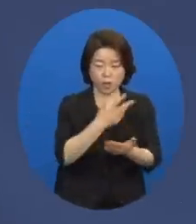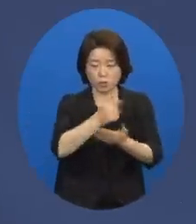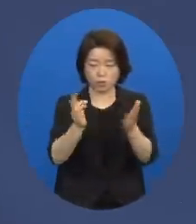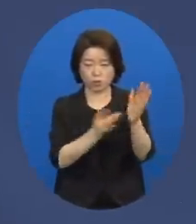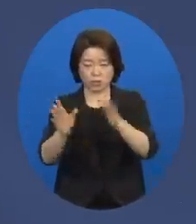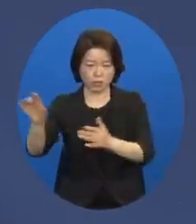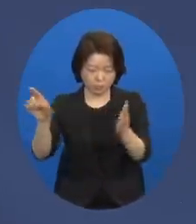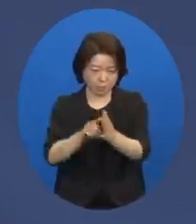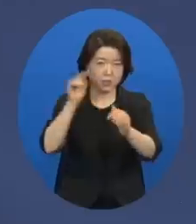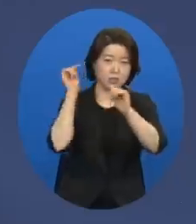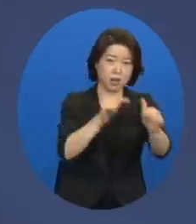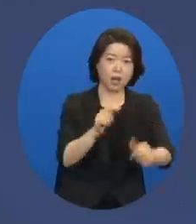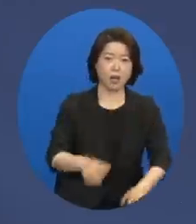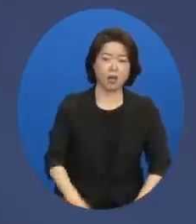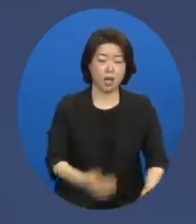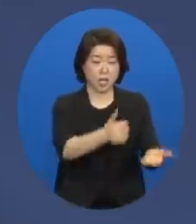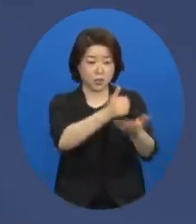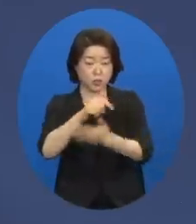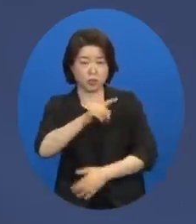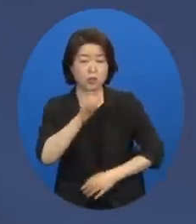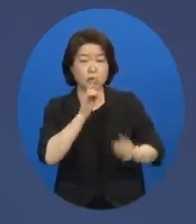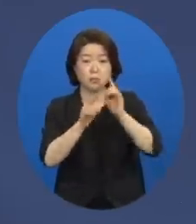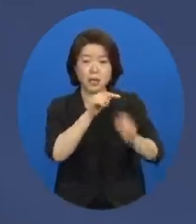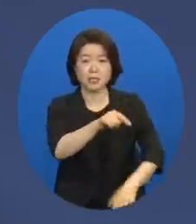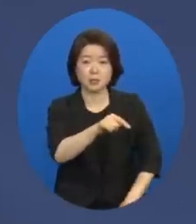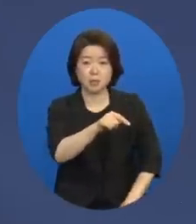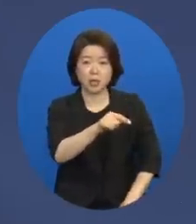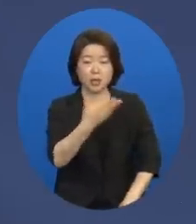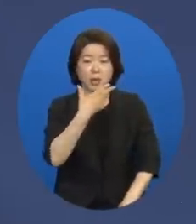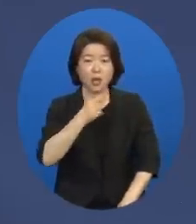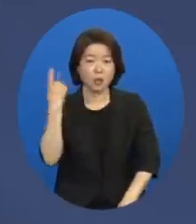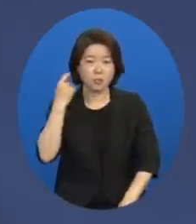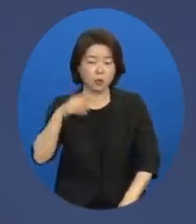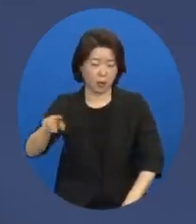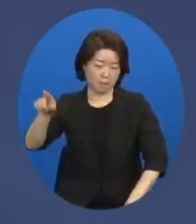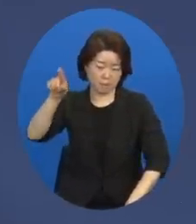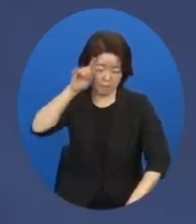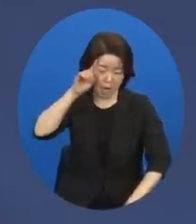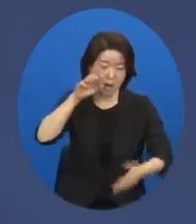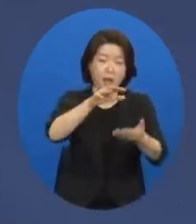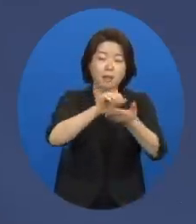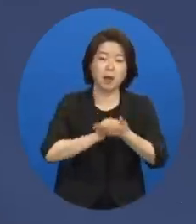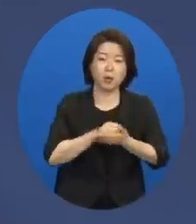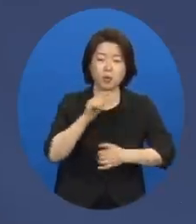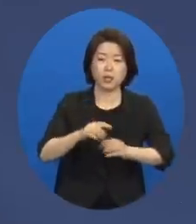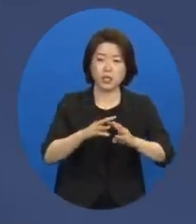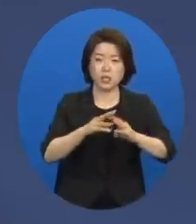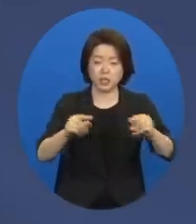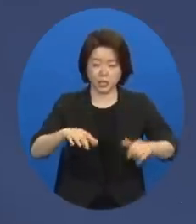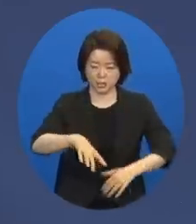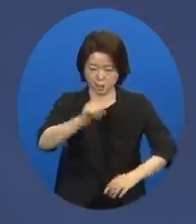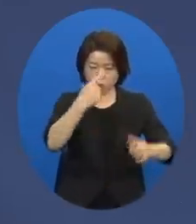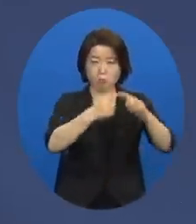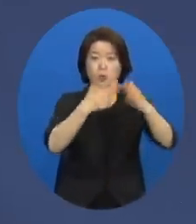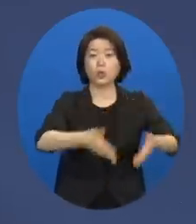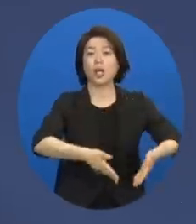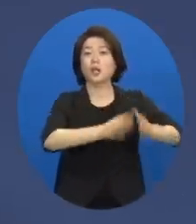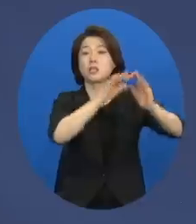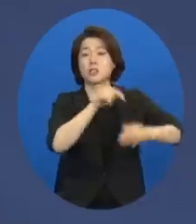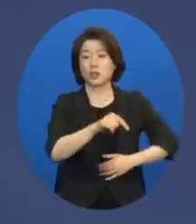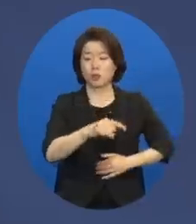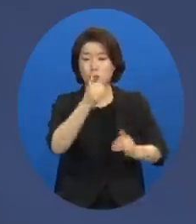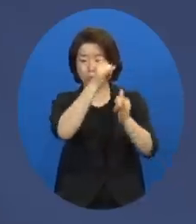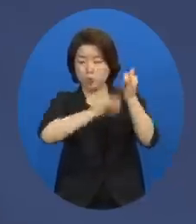믿으라 라고 초청하는 그 초청에 복음을 100% 받아들이고 나서 이 땅에 초대교회가 생겨나고